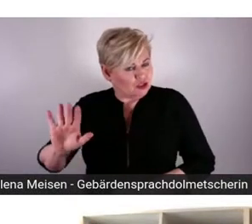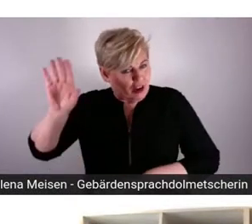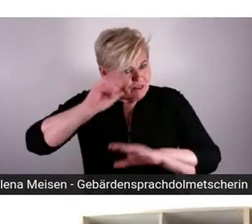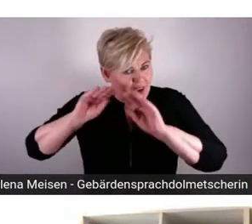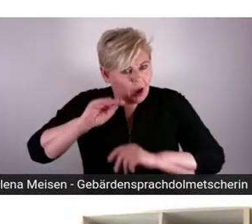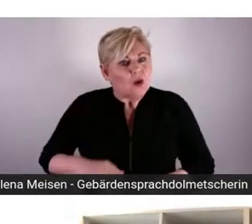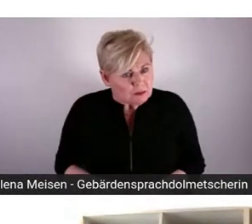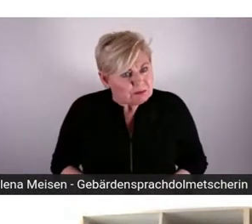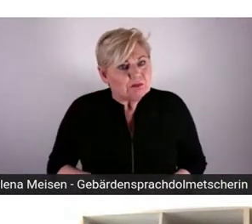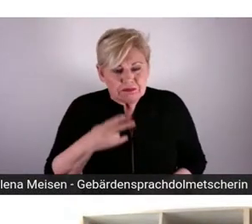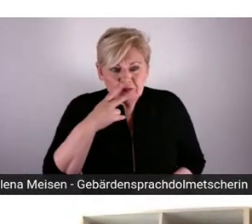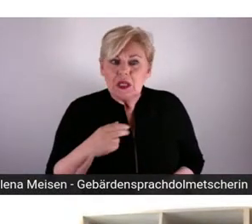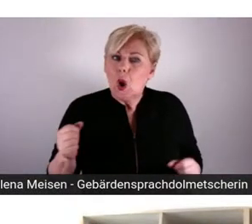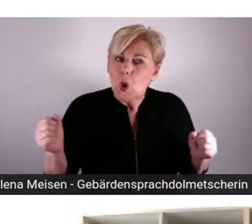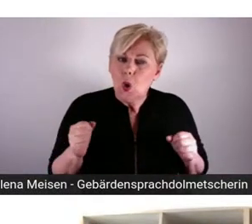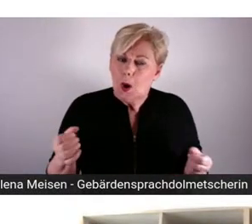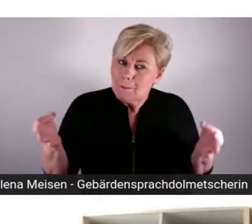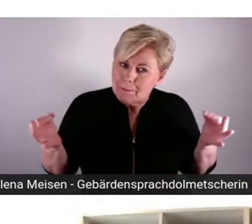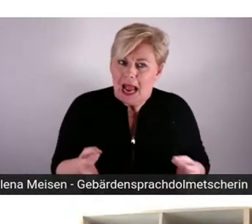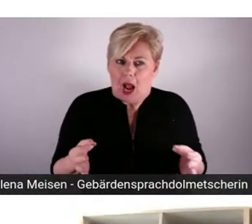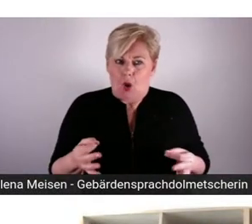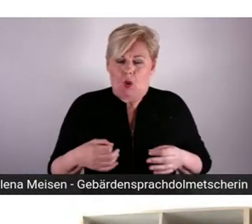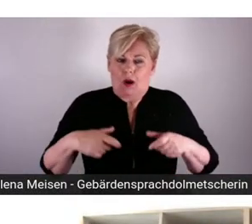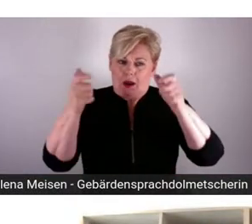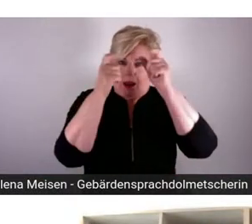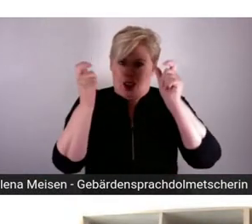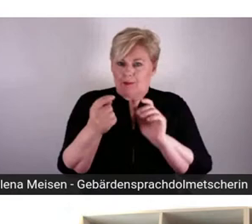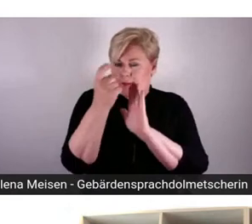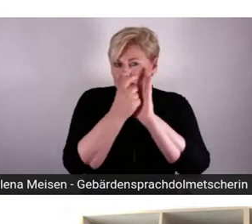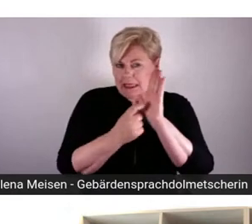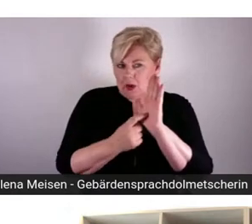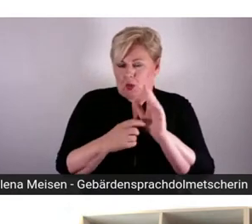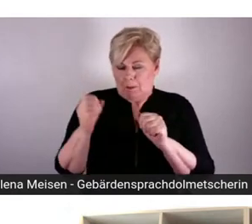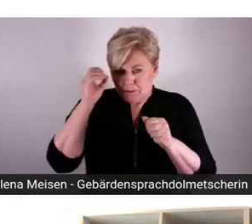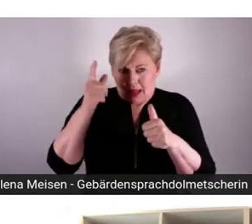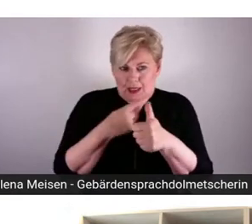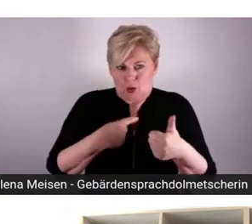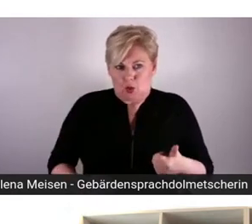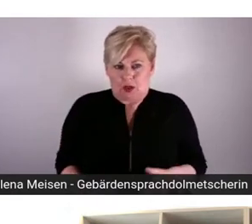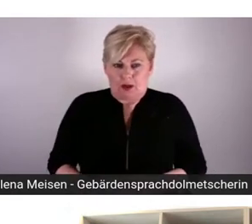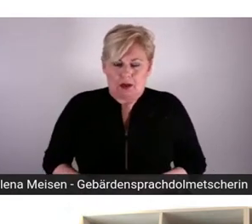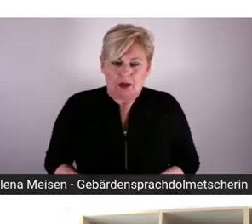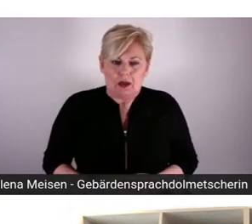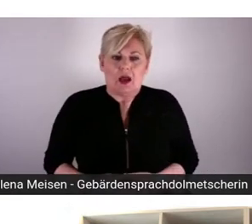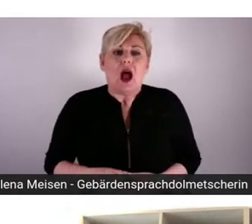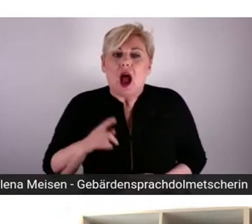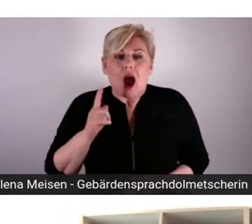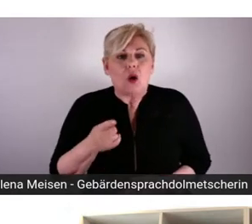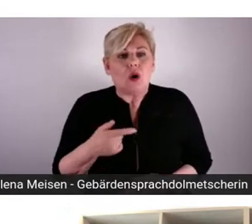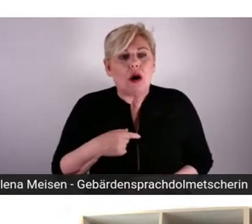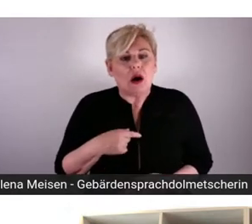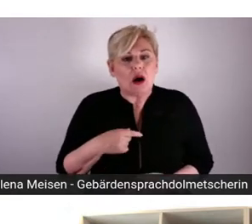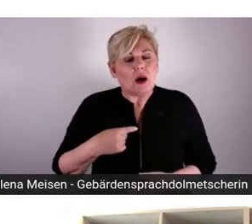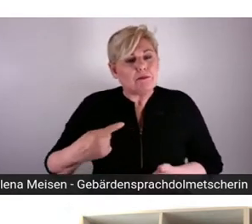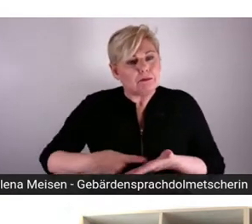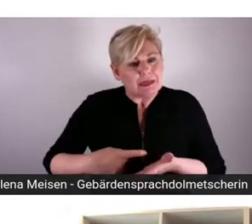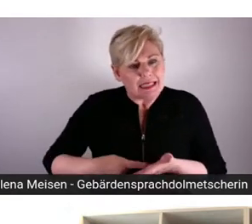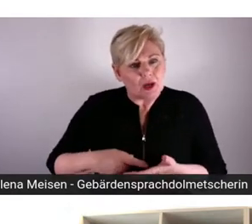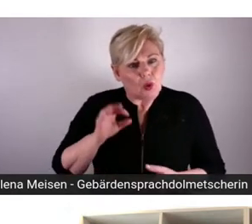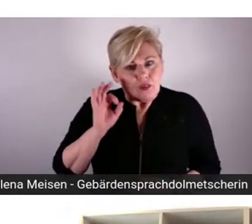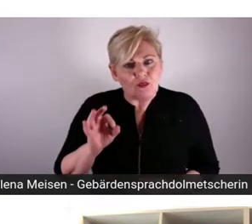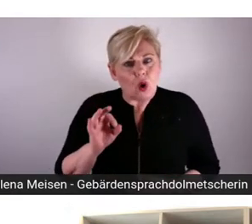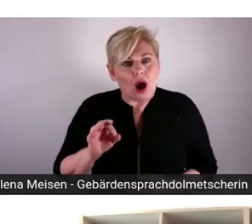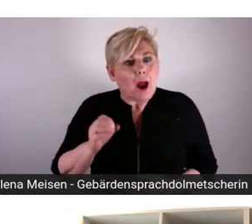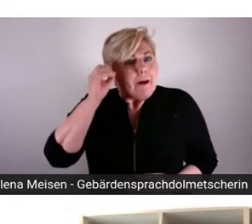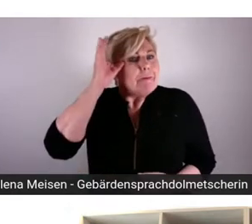unterstreicht nochmal, es braucht diese Rahmenbedingungen, Bildung. Es braucht tatsächlich auch Voraussetzungen. Die